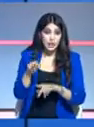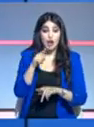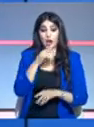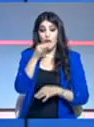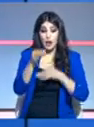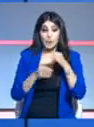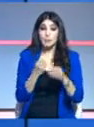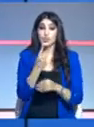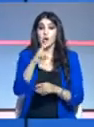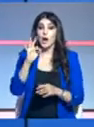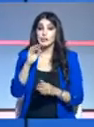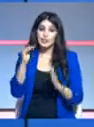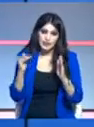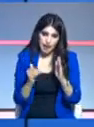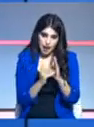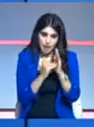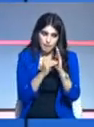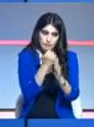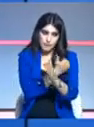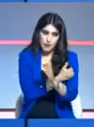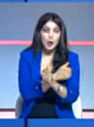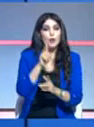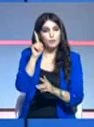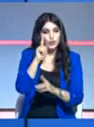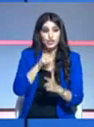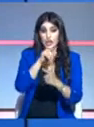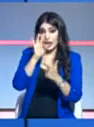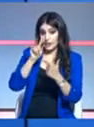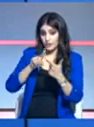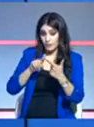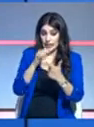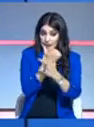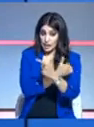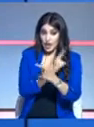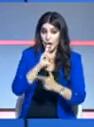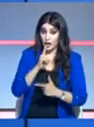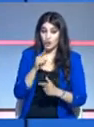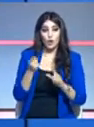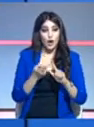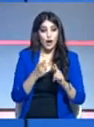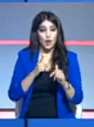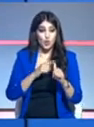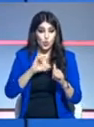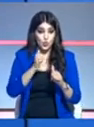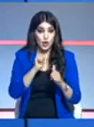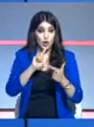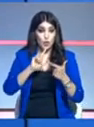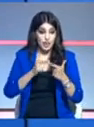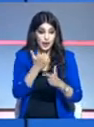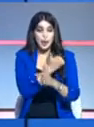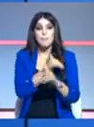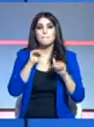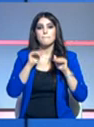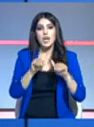كان 250,000 باش نضمنوا الجرعه الثانيه، خاطر برشا مخابر اكدوا اللي يلزم الجرعه تتعطى من نفس